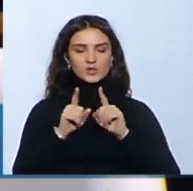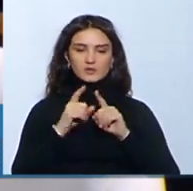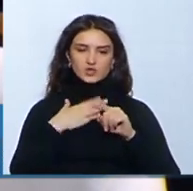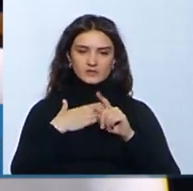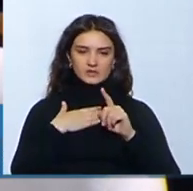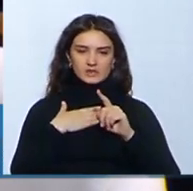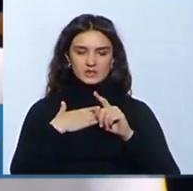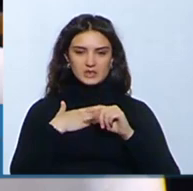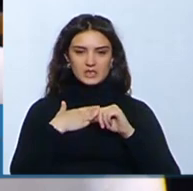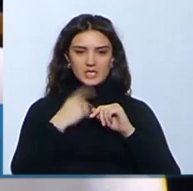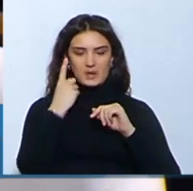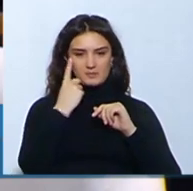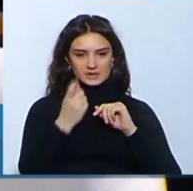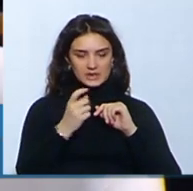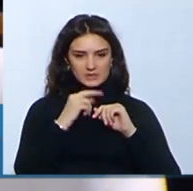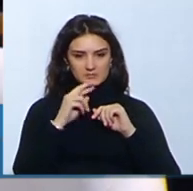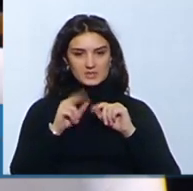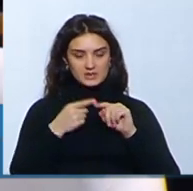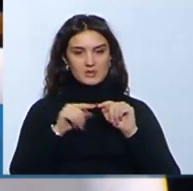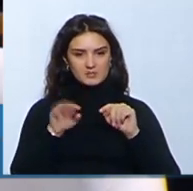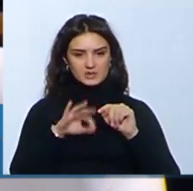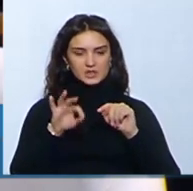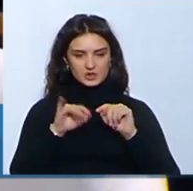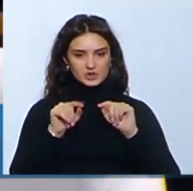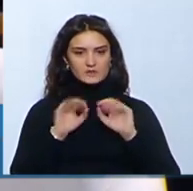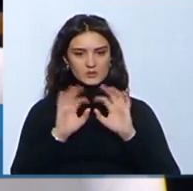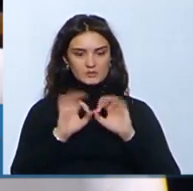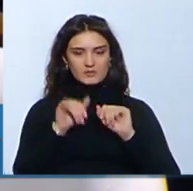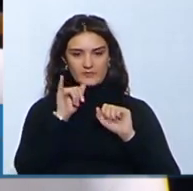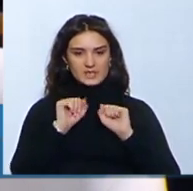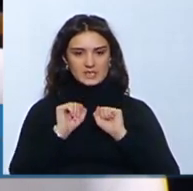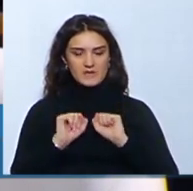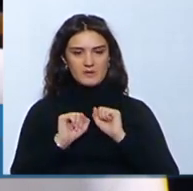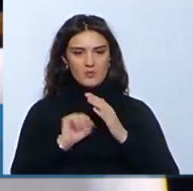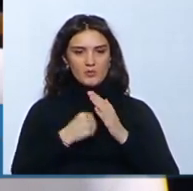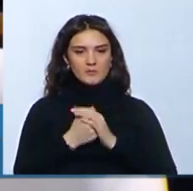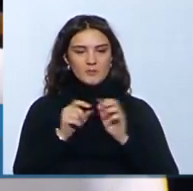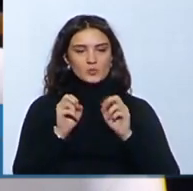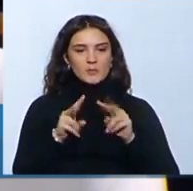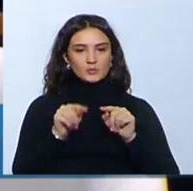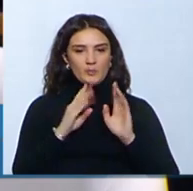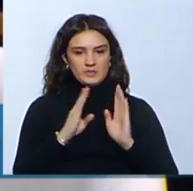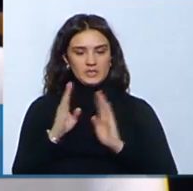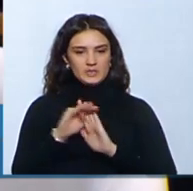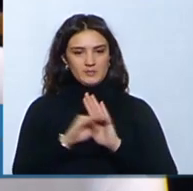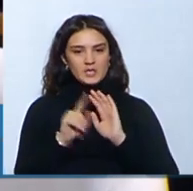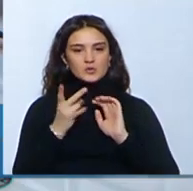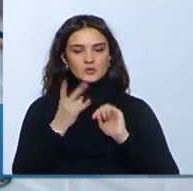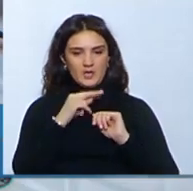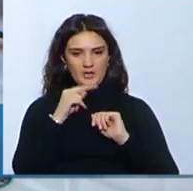ჩვენი სრული გაფრთხილებისა და ძალიან ხშირად ამაზე არის ხოლმე აქცენტი, მაინც ვერ იცავენ ბოლომდე იმ უსაფრთხოების წესებს, რაც